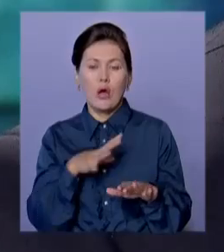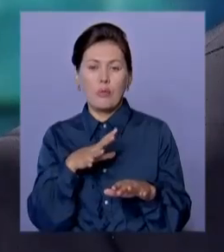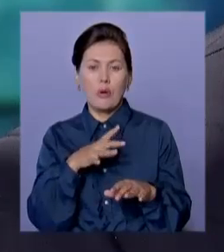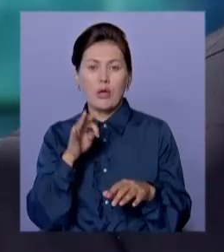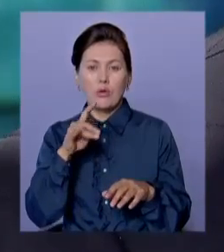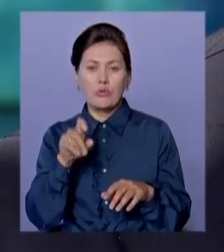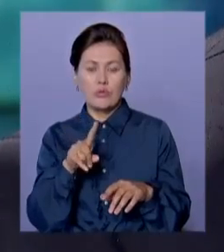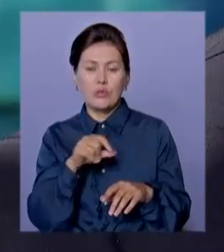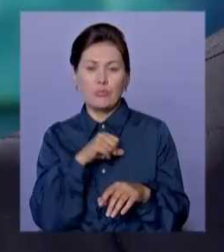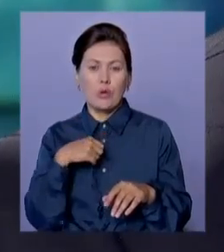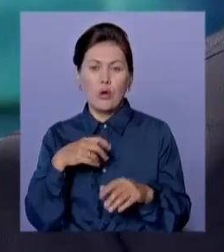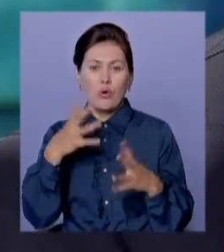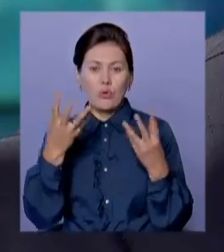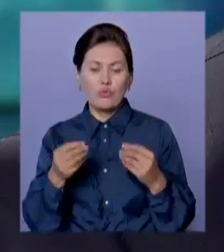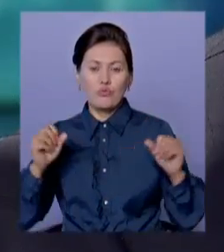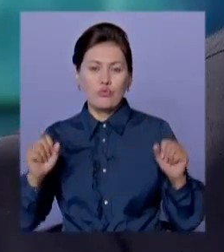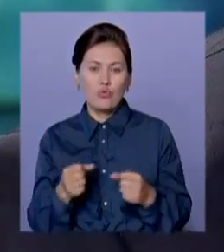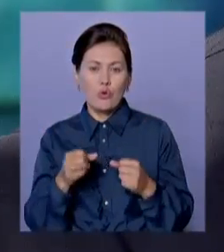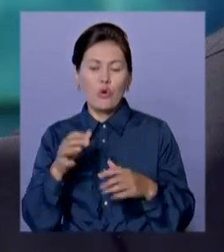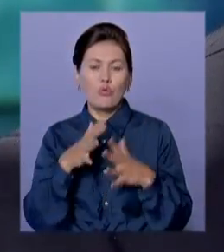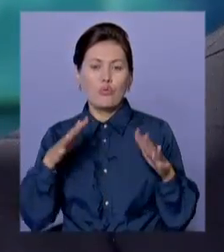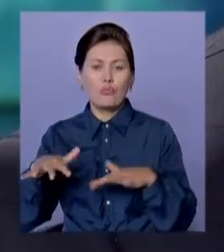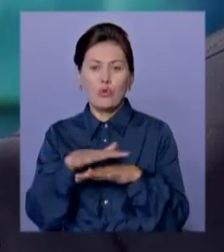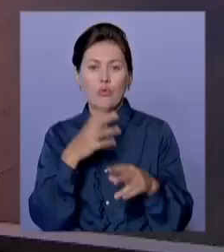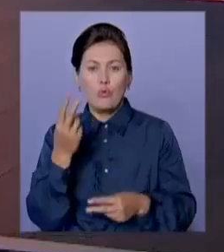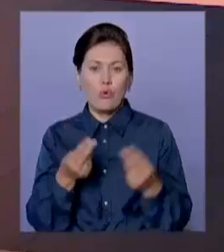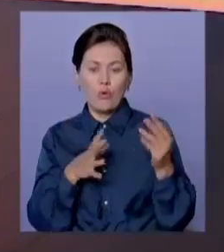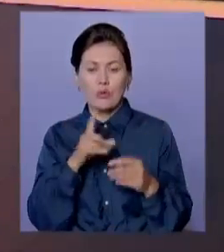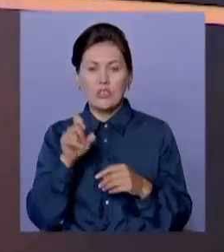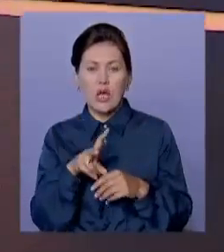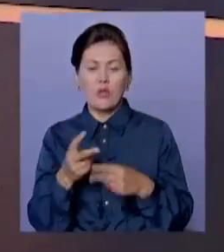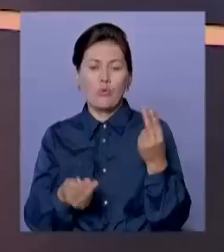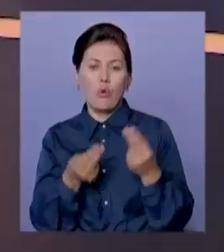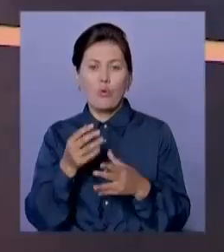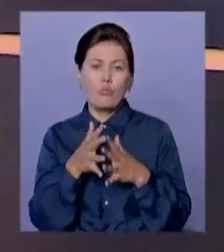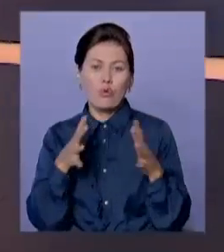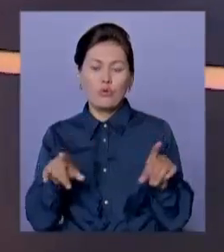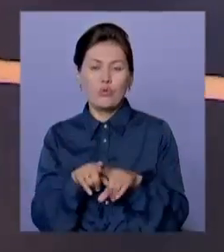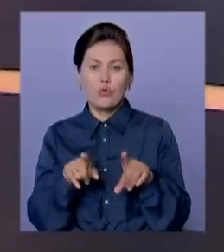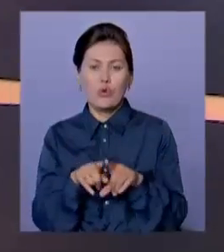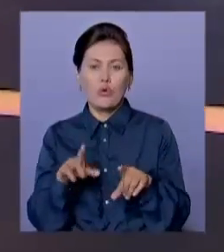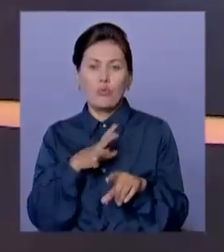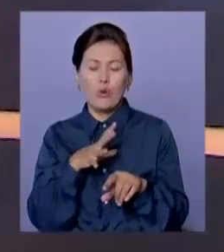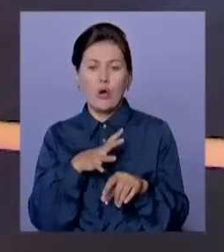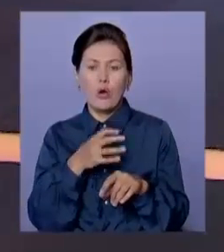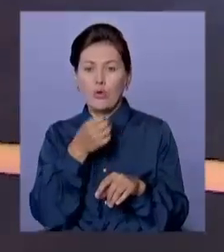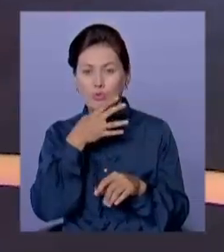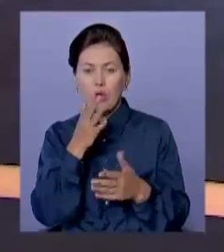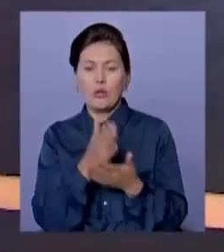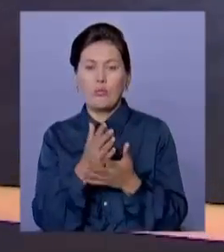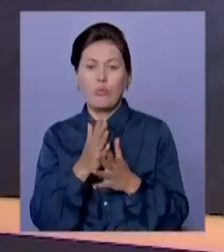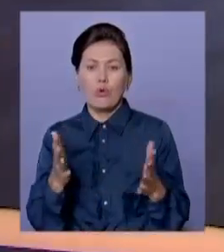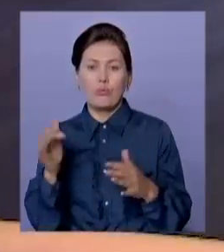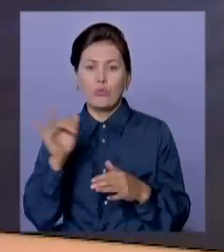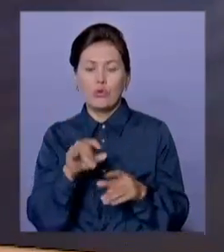аягөзде өздеріңіз білесіздер ғой, күн суық. Сол үлкен поляға ойнамай, сол залда ойнап, залда ойнаған ұнап қалды.